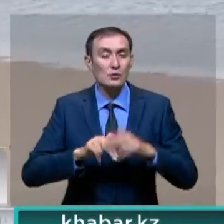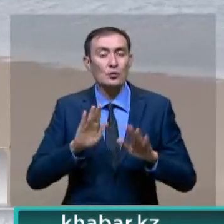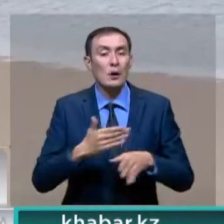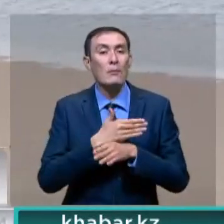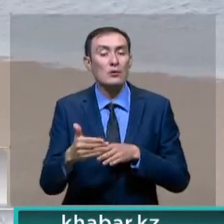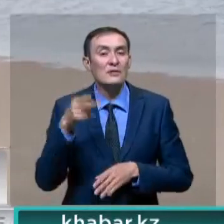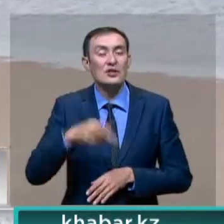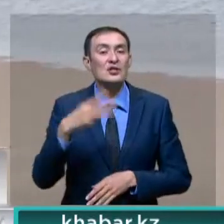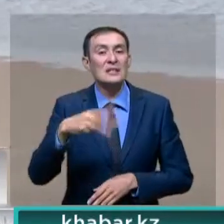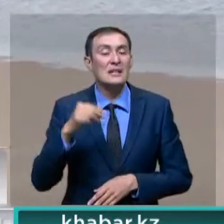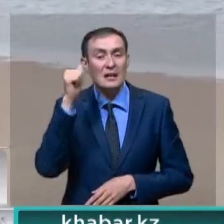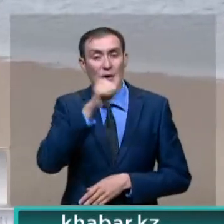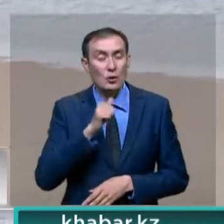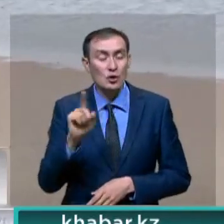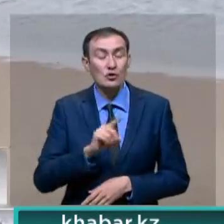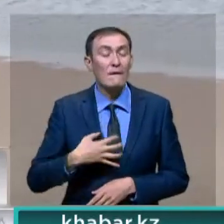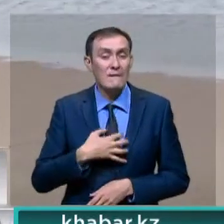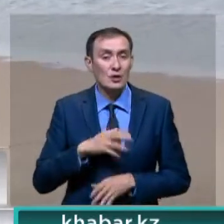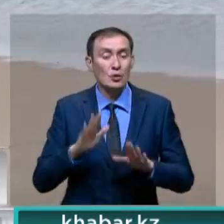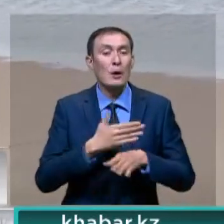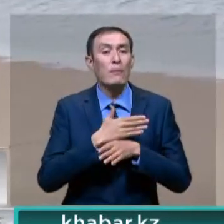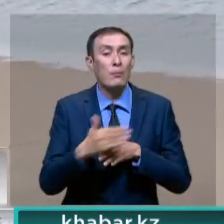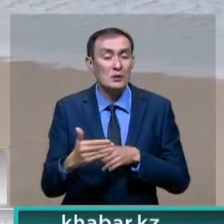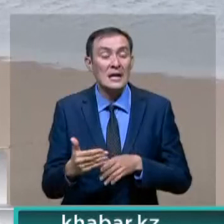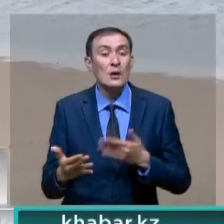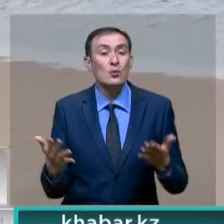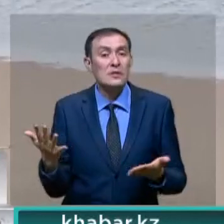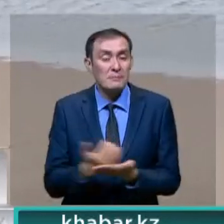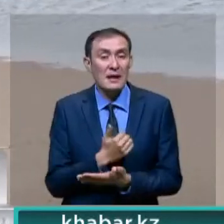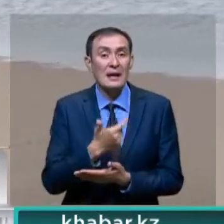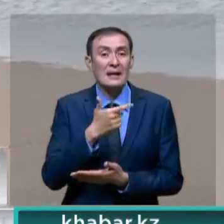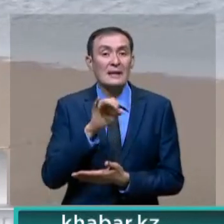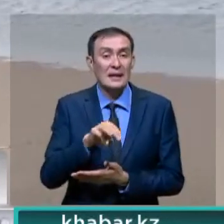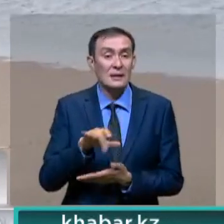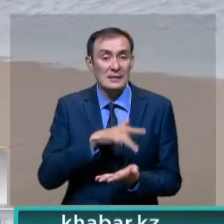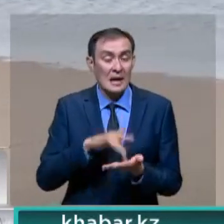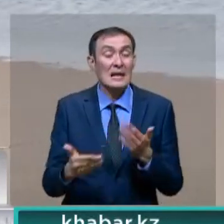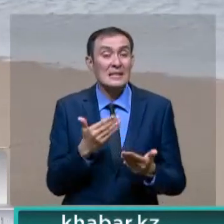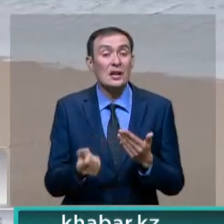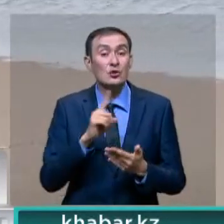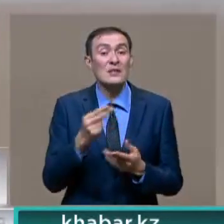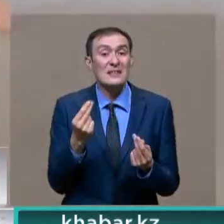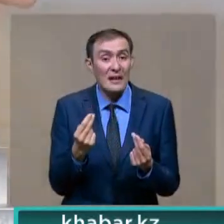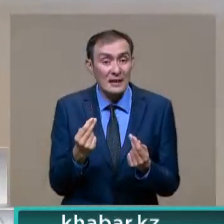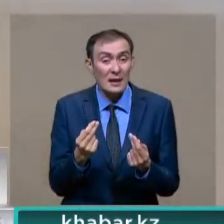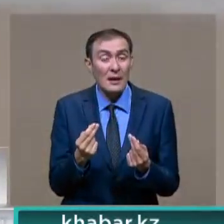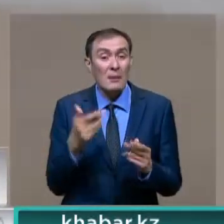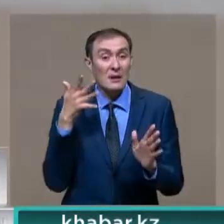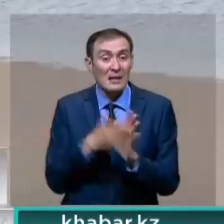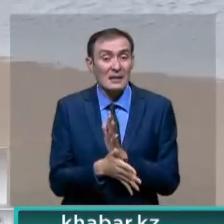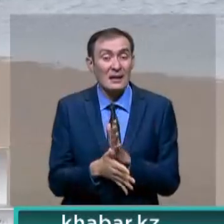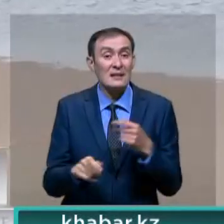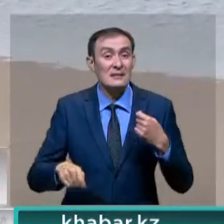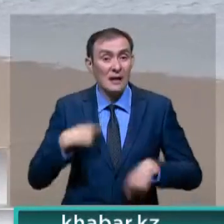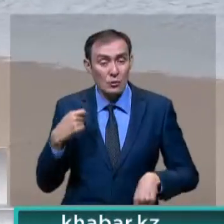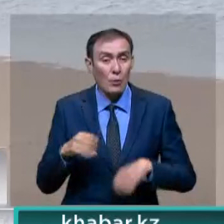после 2030 года. И что важно, только в случае успеха Гейт-Сити. А вот если окажется, что деньги пустили на ветер,